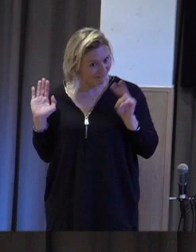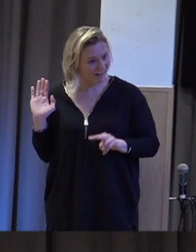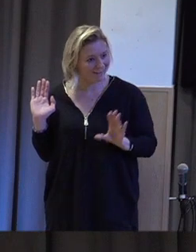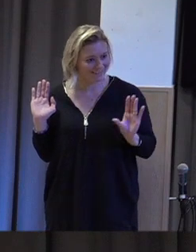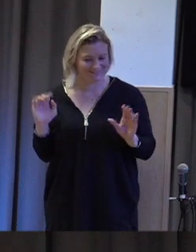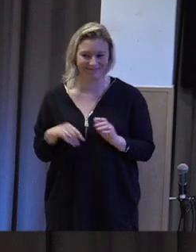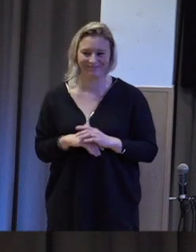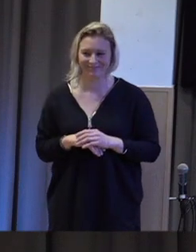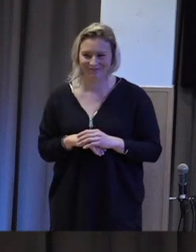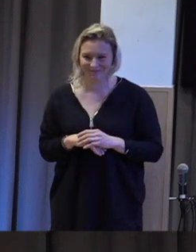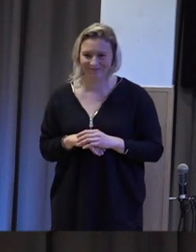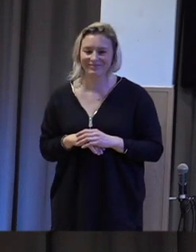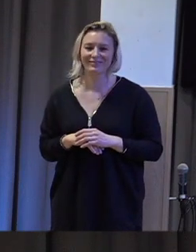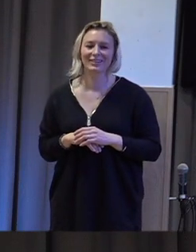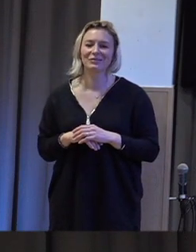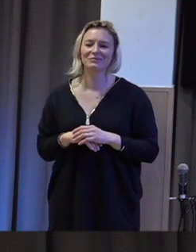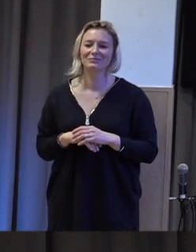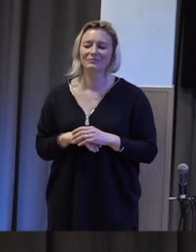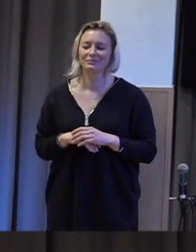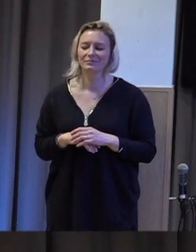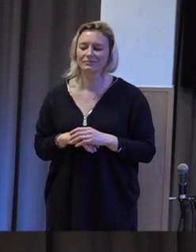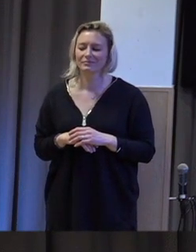À celui qui vient pour dire,